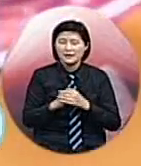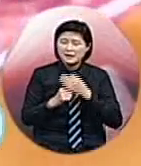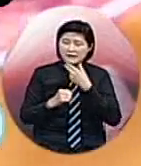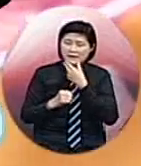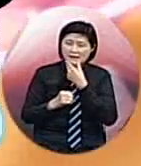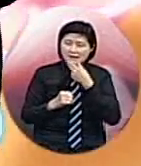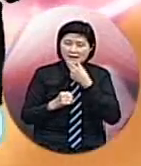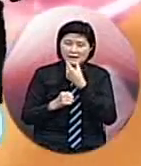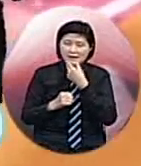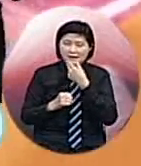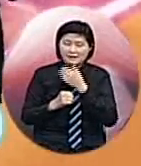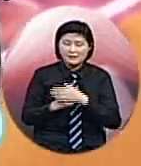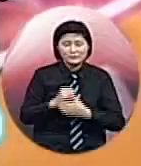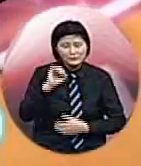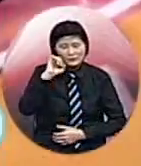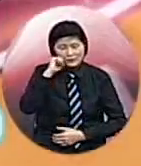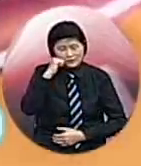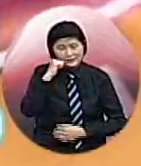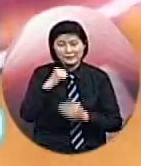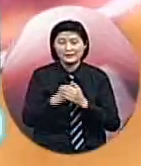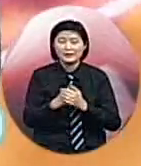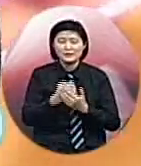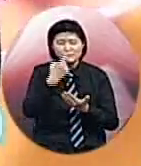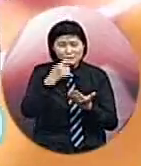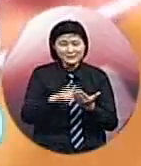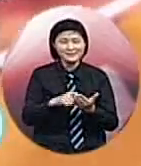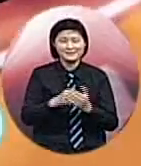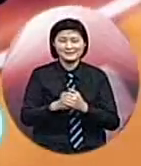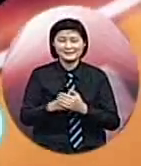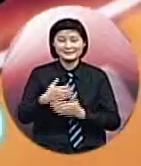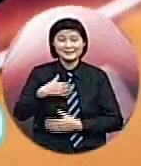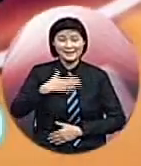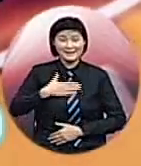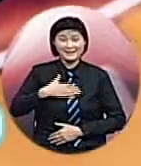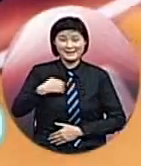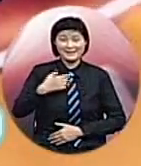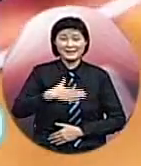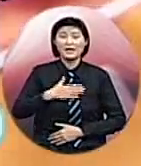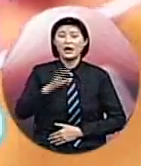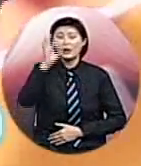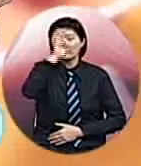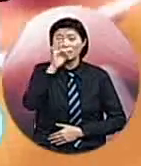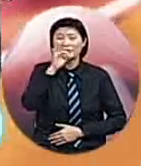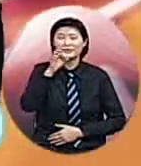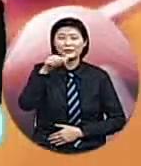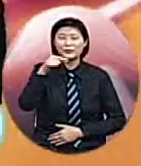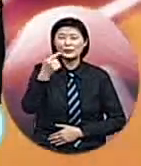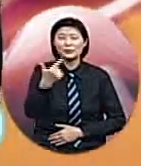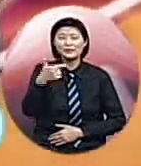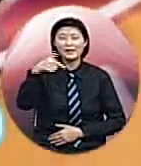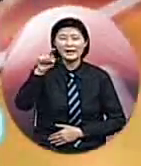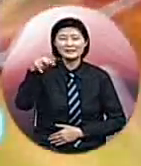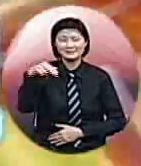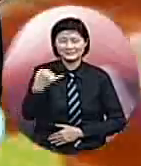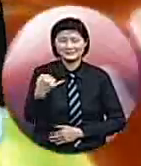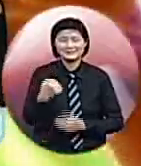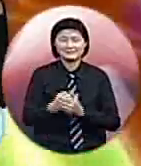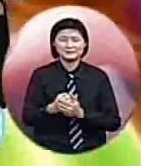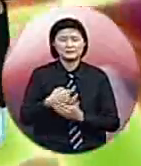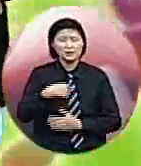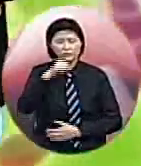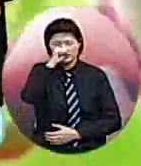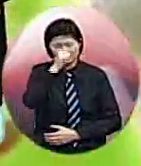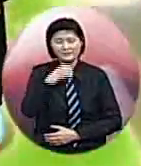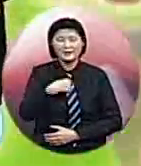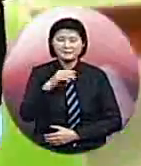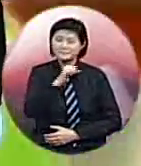아, 딱 기억난다. 어렵네. 안 어려워요. 제가 가르쳐 드릴게요. 돈가스. 돈가스. 돈가스. 돈가스. 돈가스 나 진짜 좋아해.